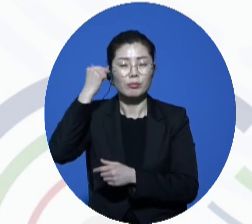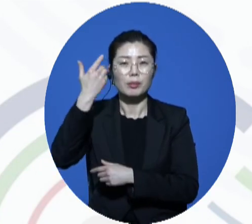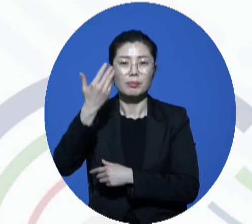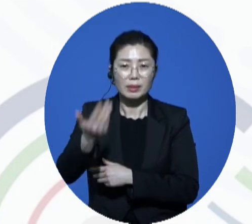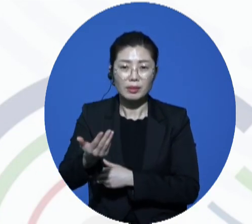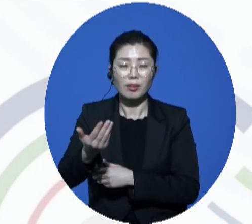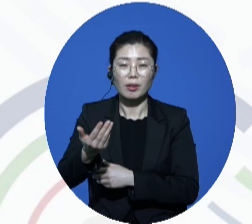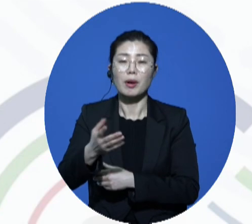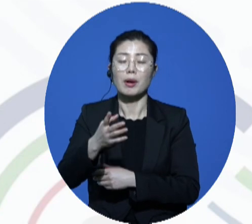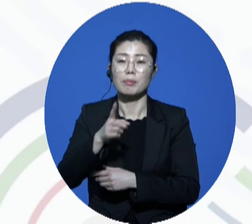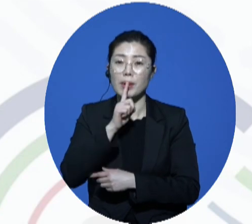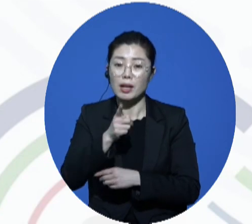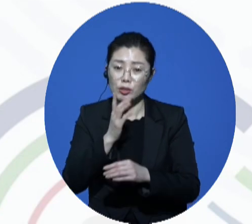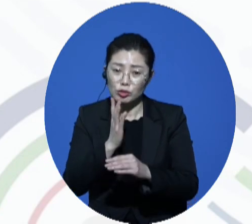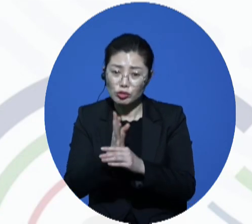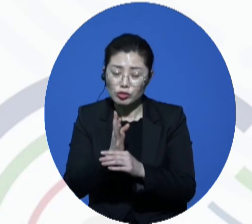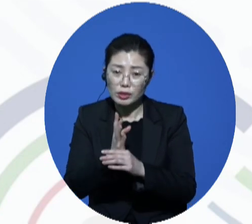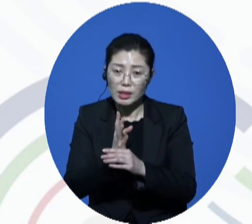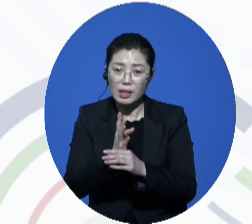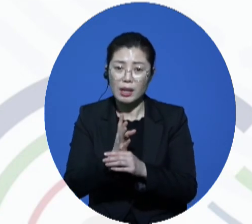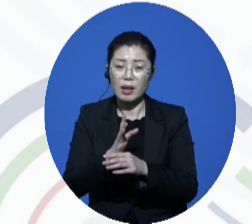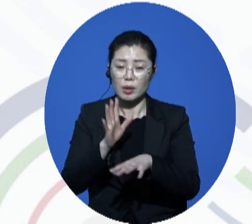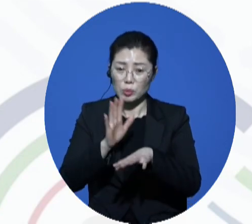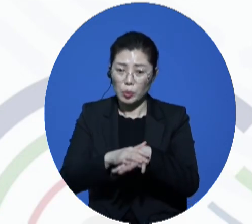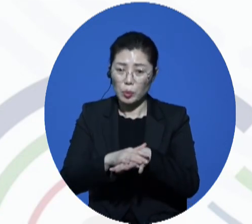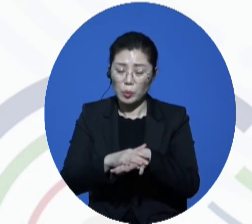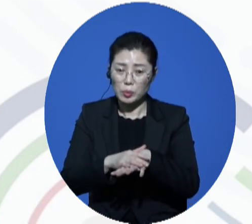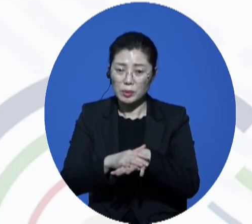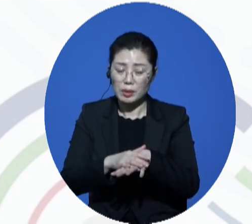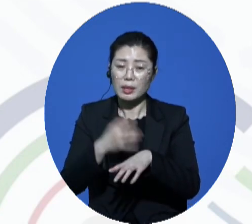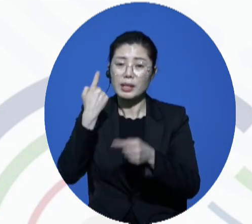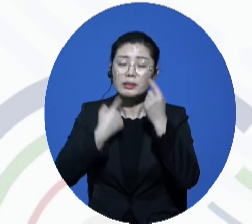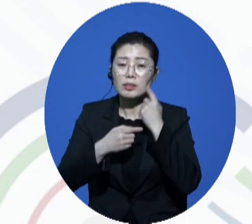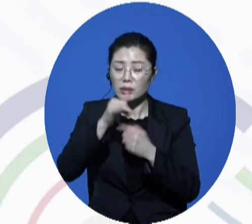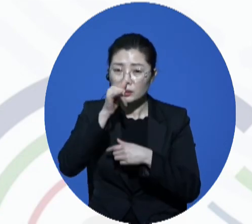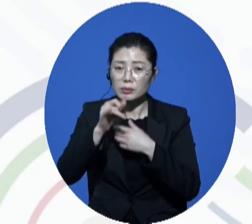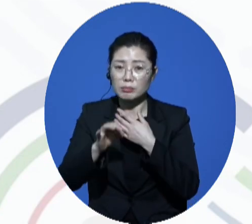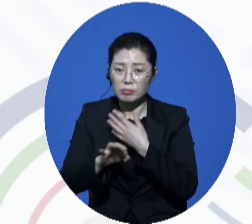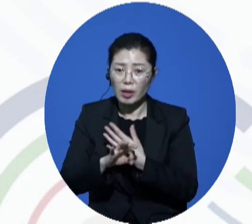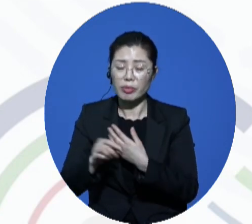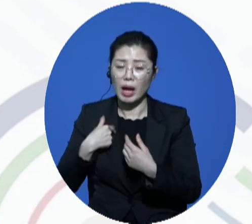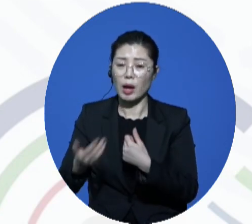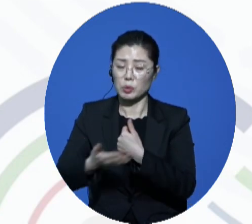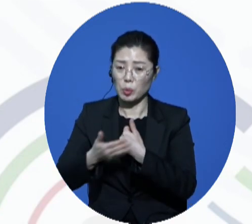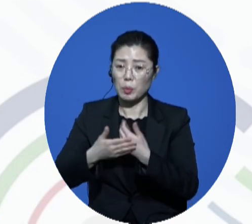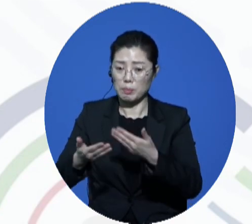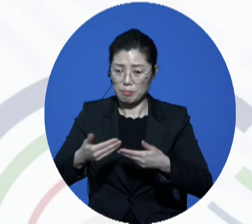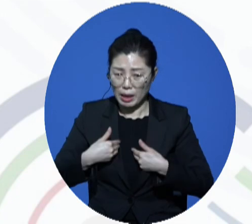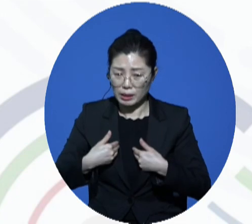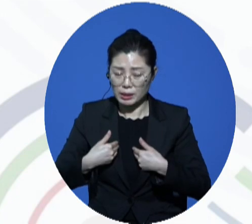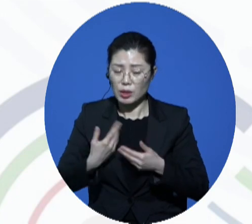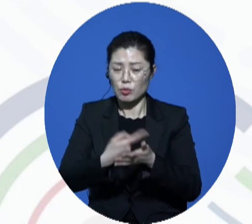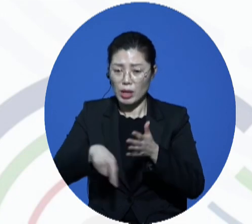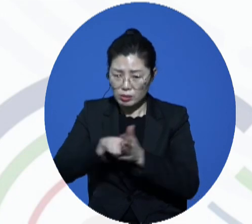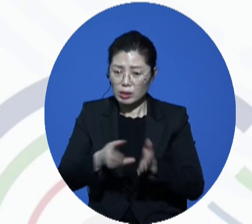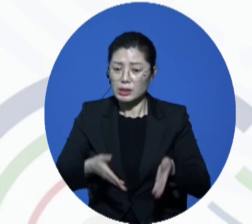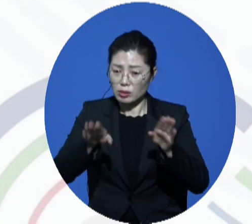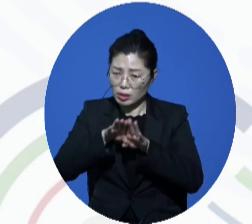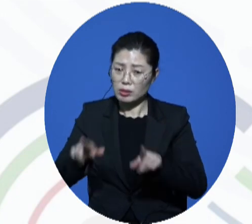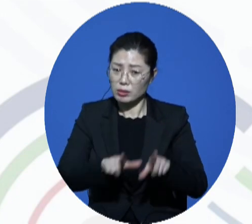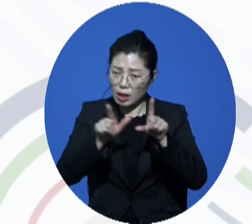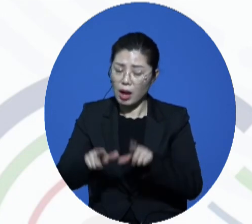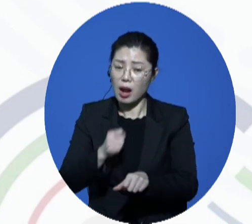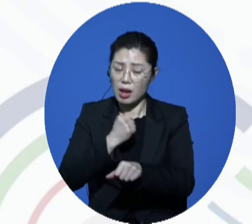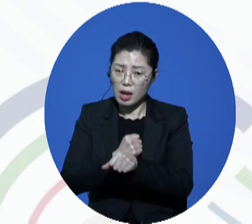말씀 중에 이제 대표님께서 손을 다치면 이제는 도움을 받기 위해서 내가 시설에서 살 수밖에